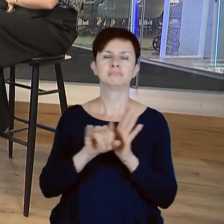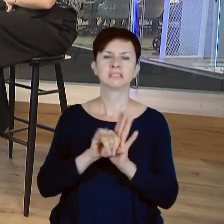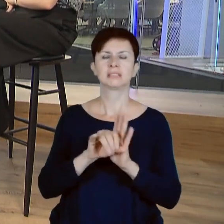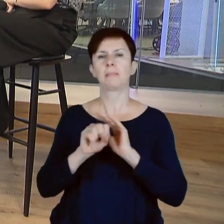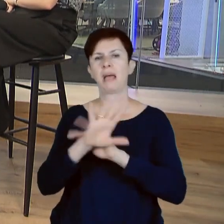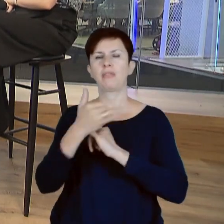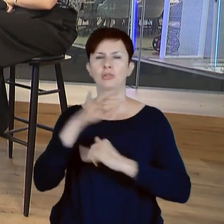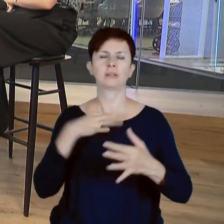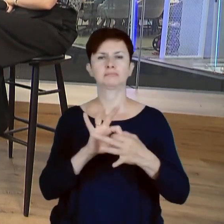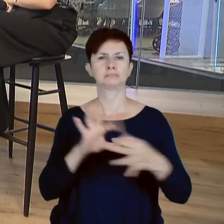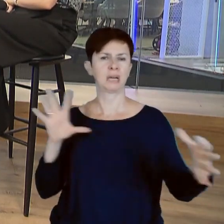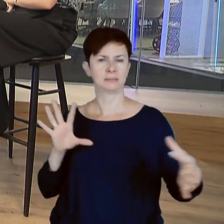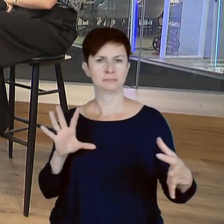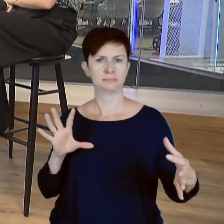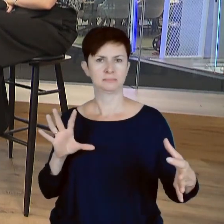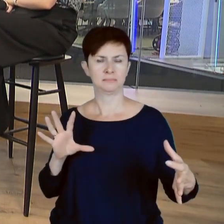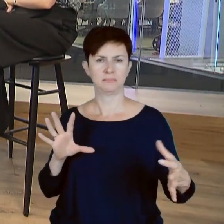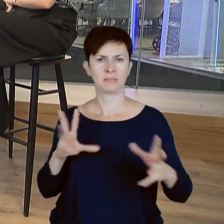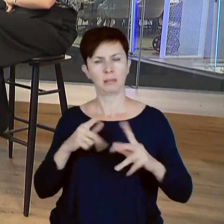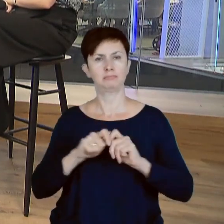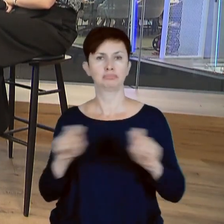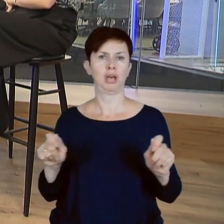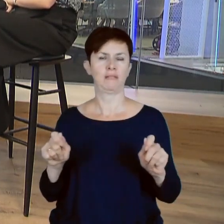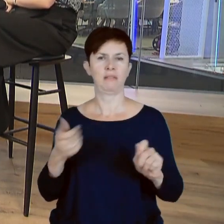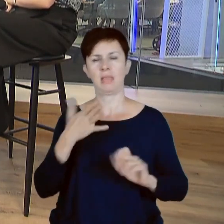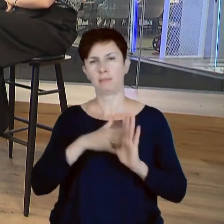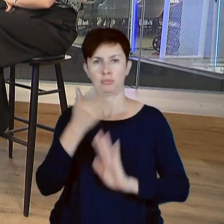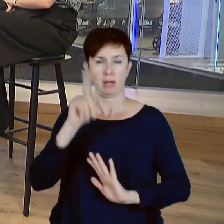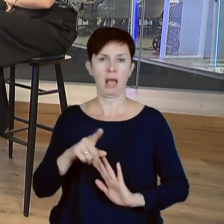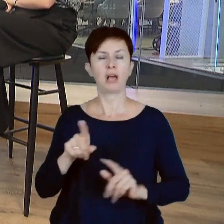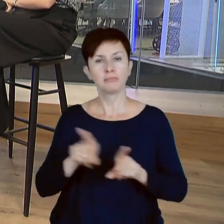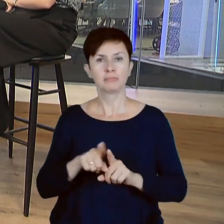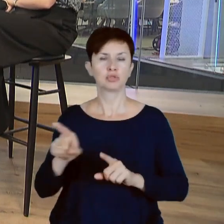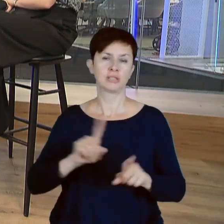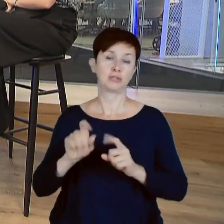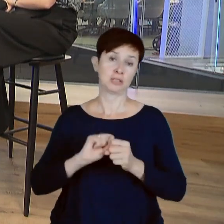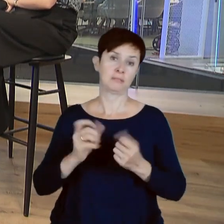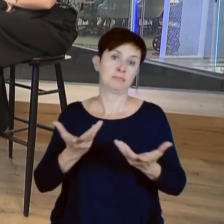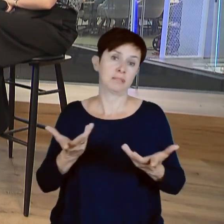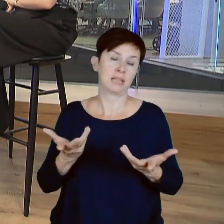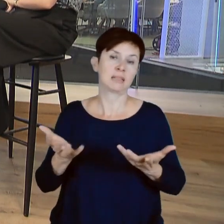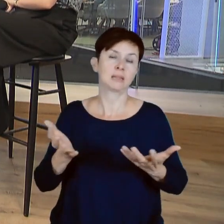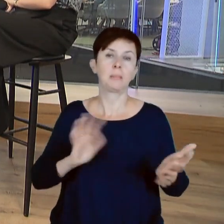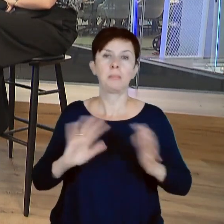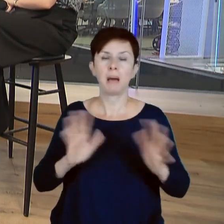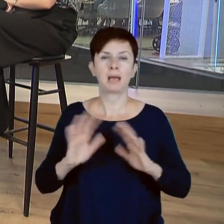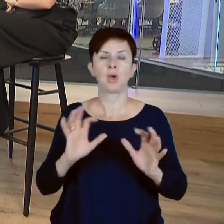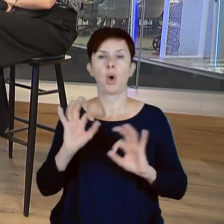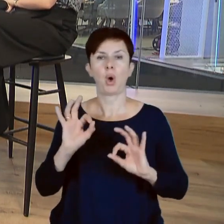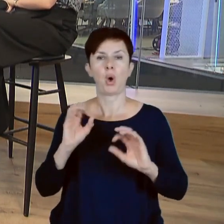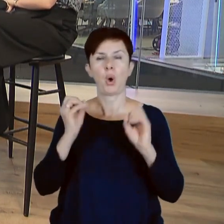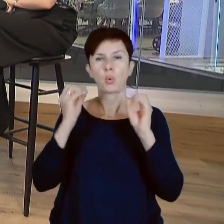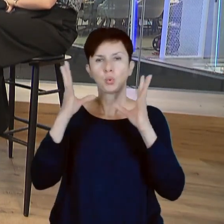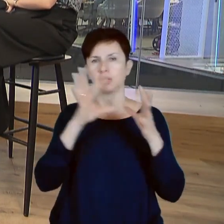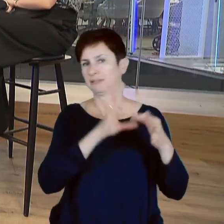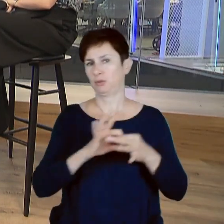od tych bodźców, od social media, ale też właśnie na to dbanie o tą właśnie kulturę związaną z technologią, prawda?